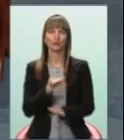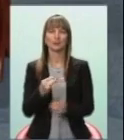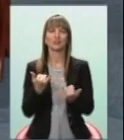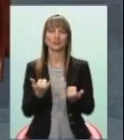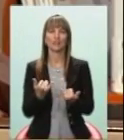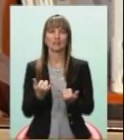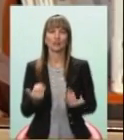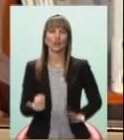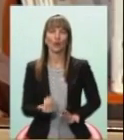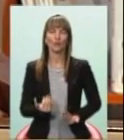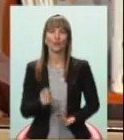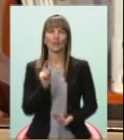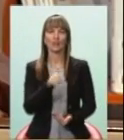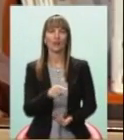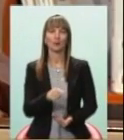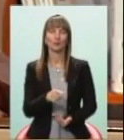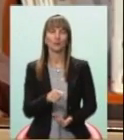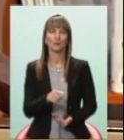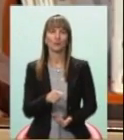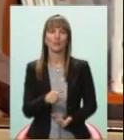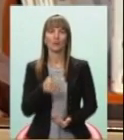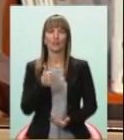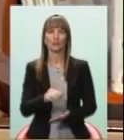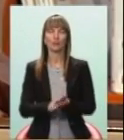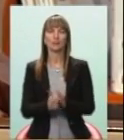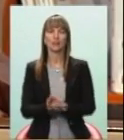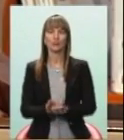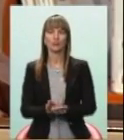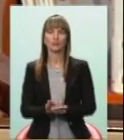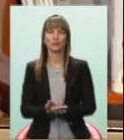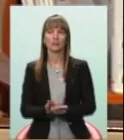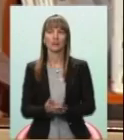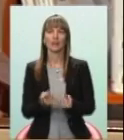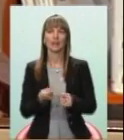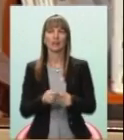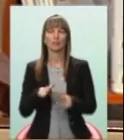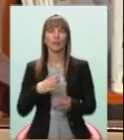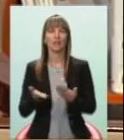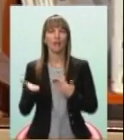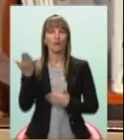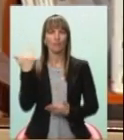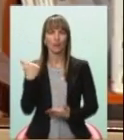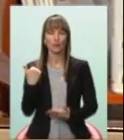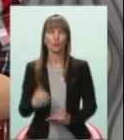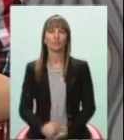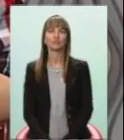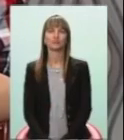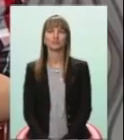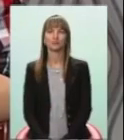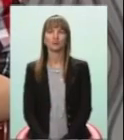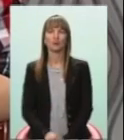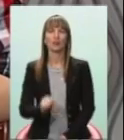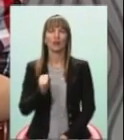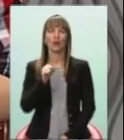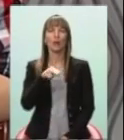там у такої гарній обстановці. Це було дуже давно. Ну, так, а